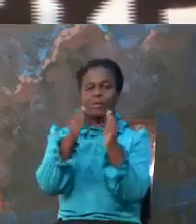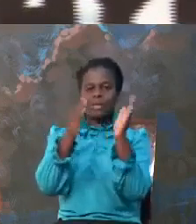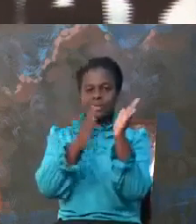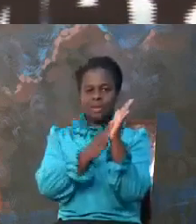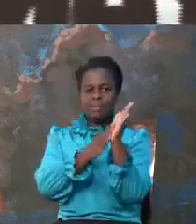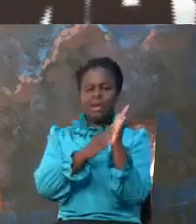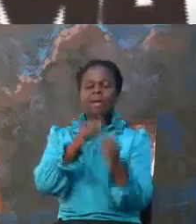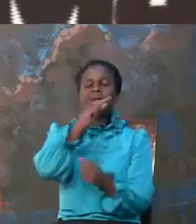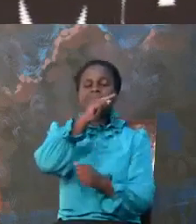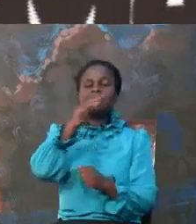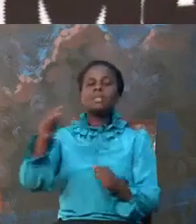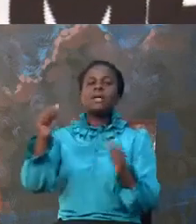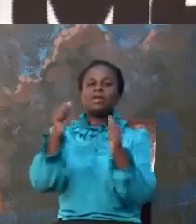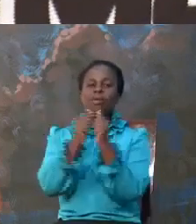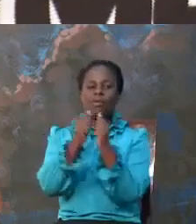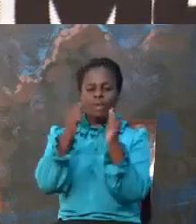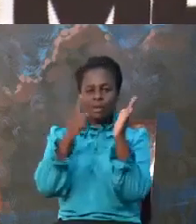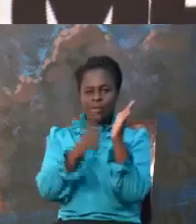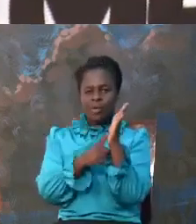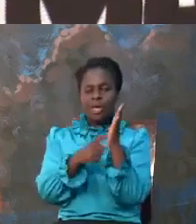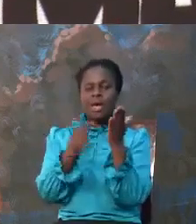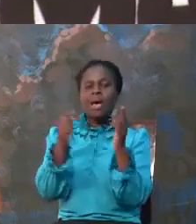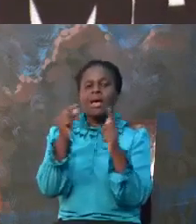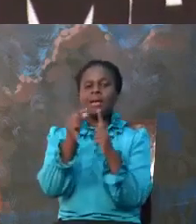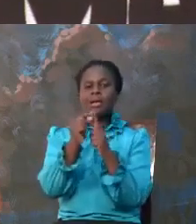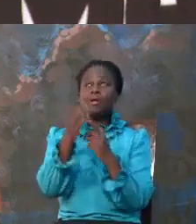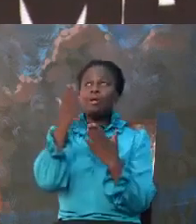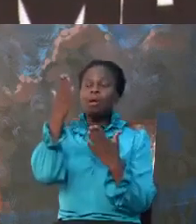11. Neno la Mungu linasema hivi: